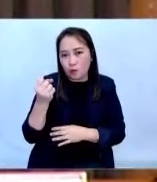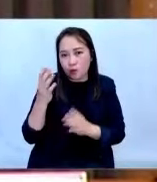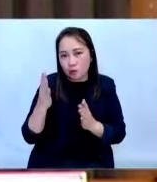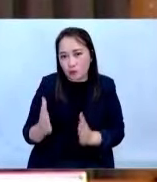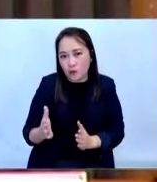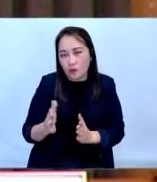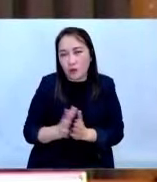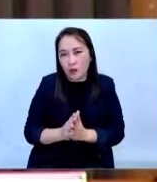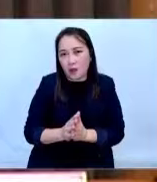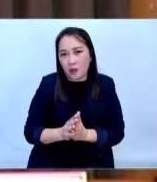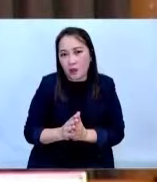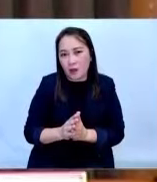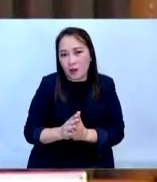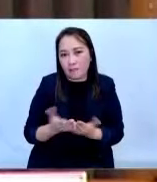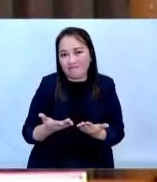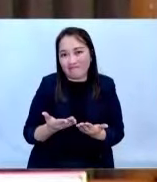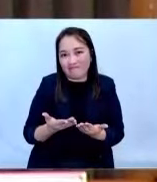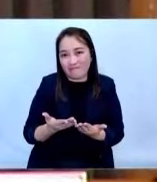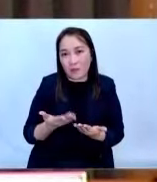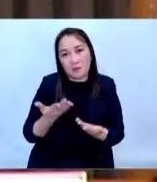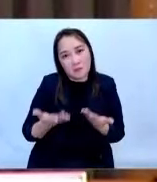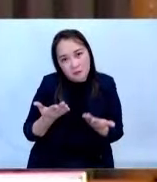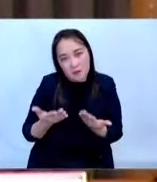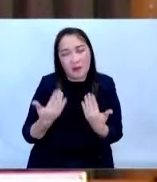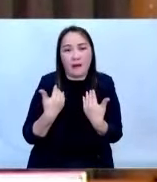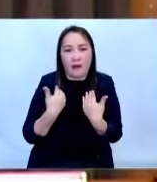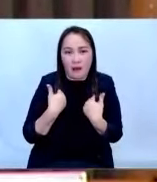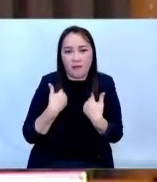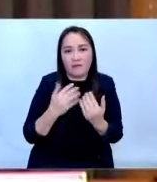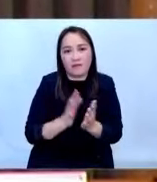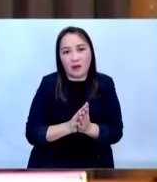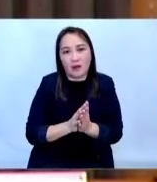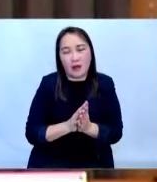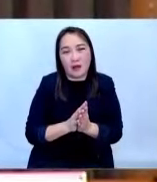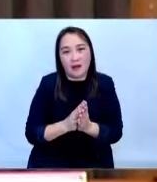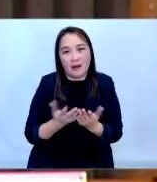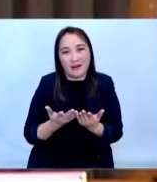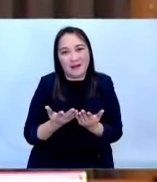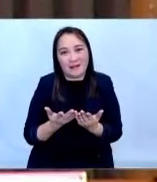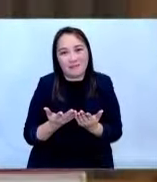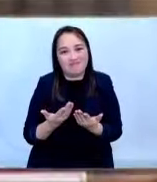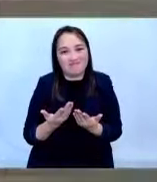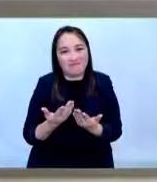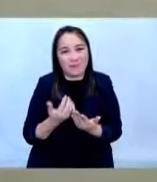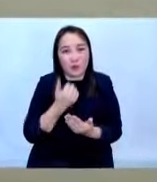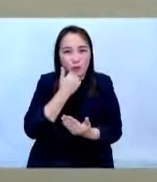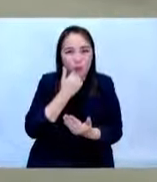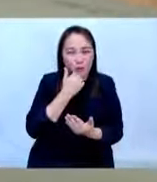kung kanino po yan. Para in case po na may mga violations, madali din pong ma-identify.